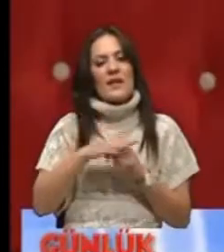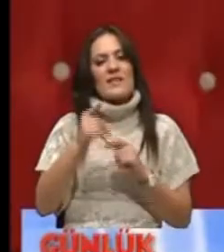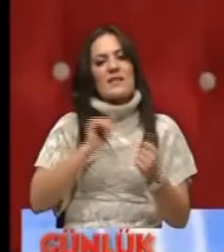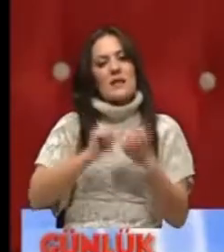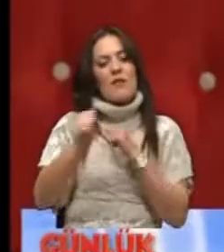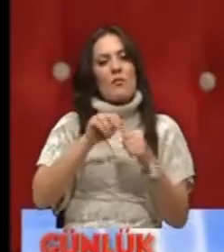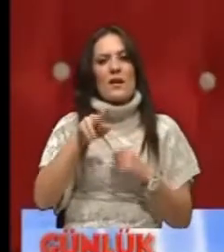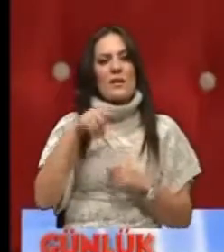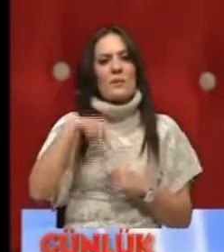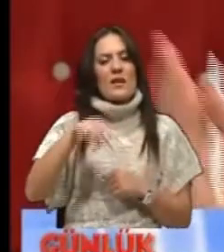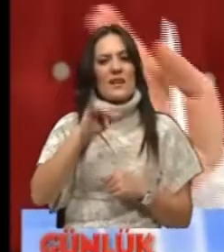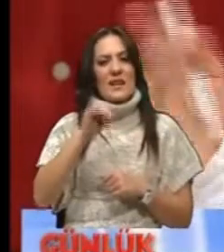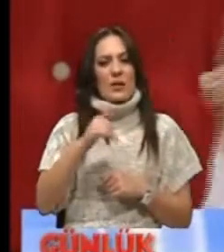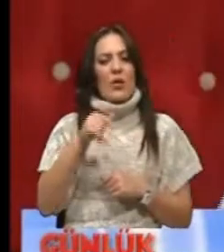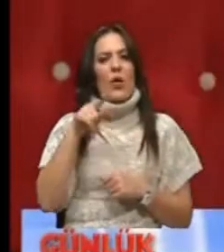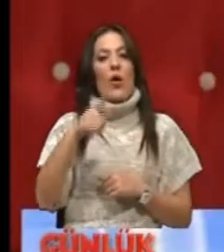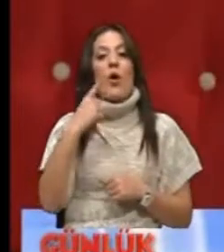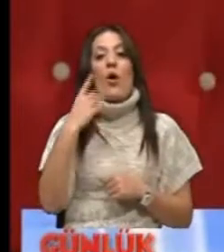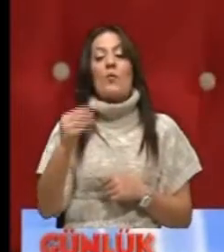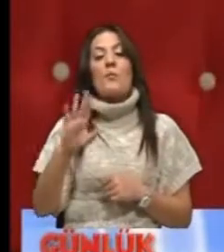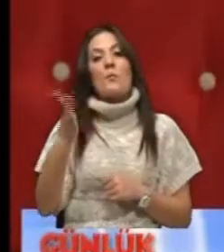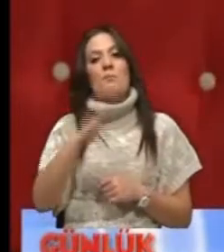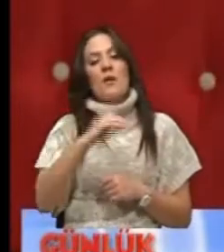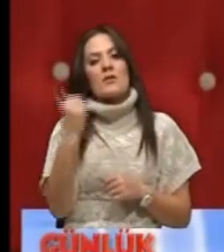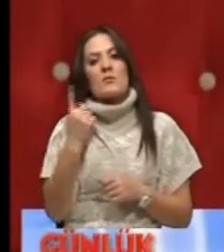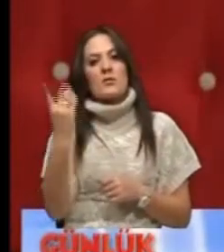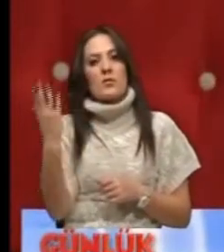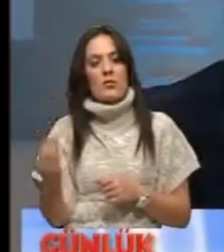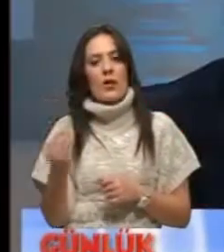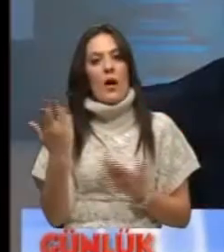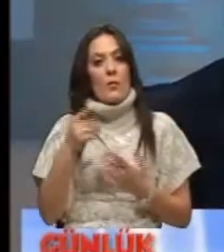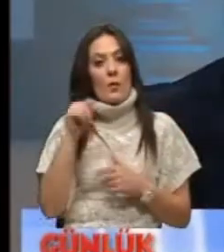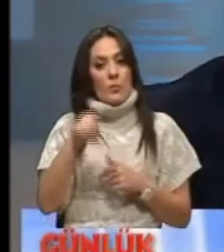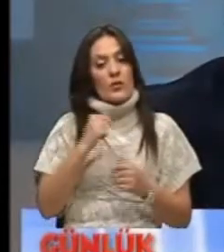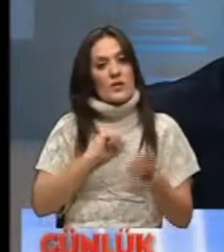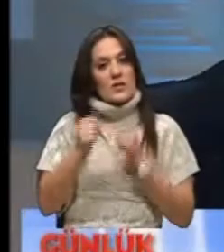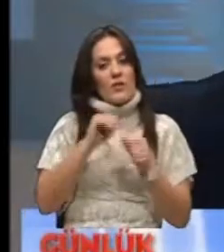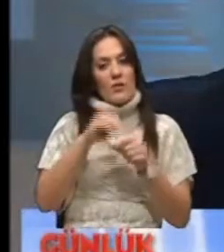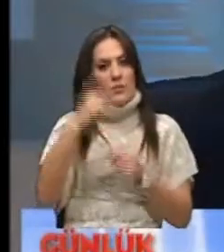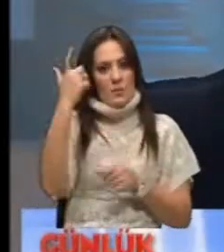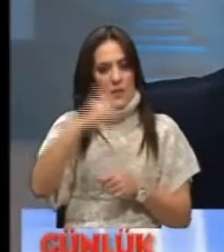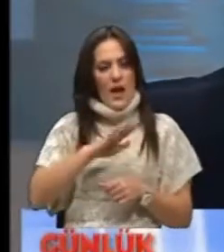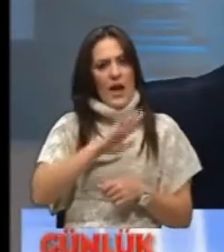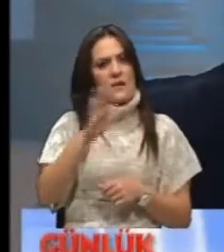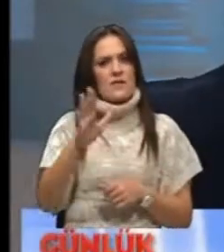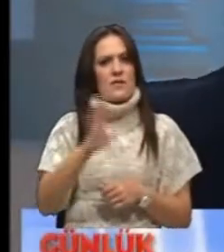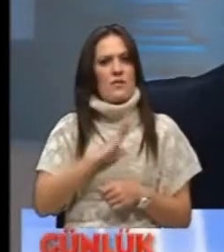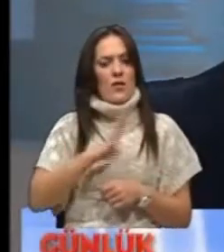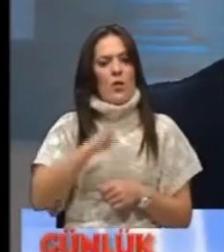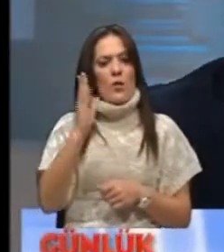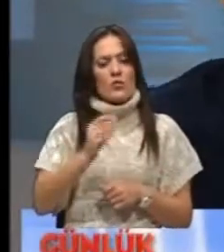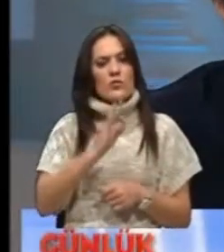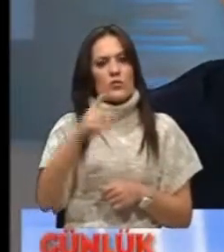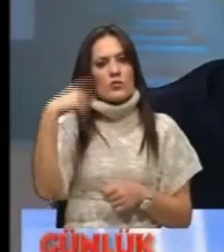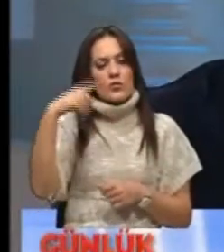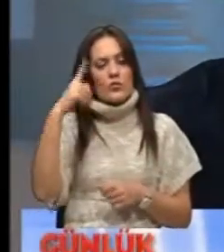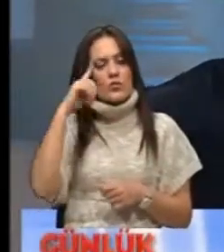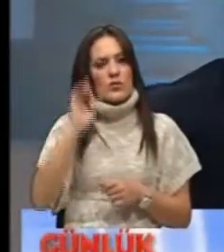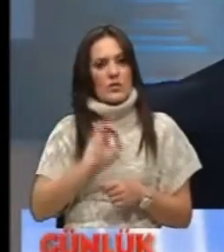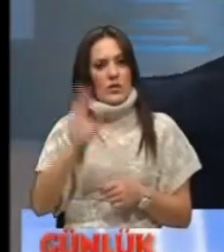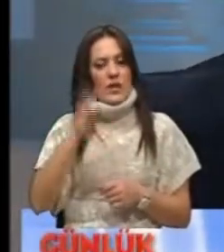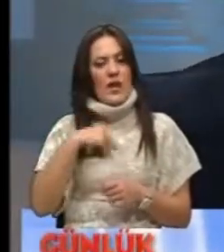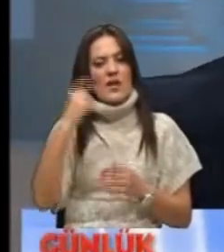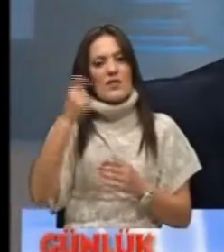savunma mekanizması. Bir savunma kilo. Mekanizması. O dediğiniz gibi o olmasa başka şey başka şey olacak. Yerine. Ama bu savunma mekanizmaları herkes de vardır. Olumsuz düşünceleri